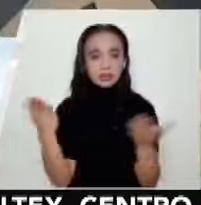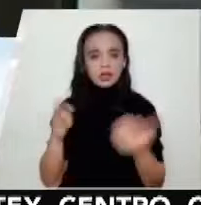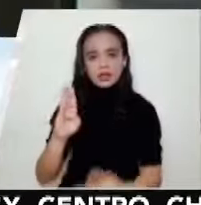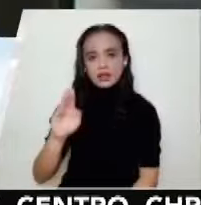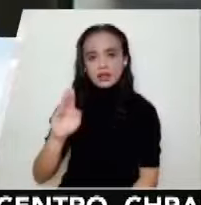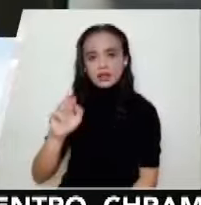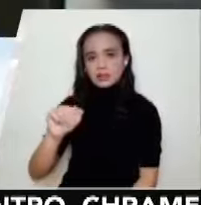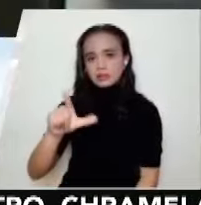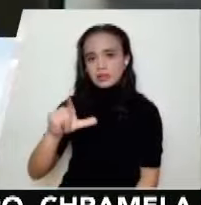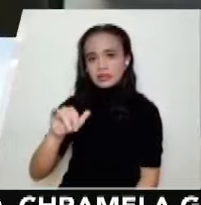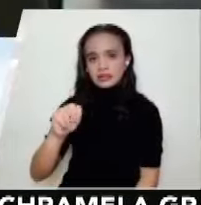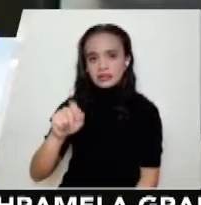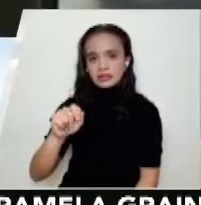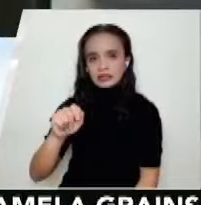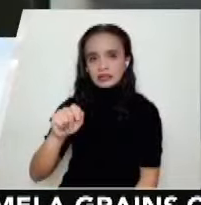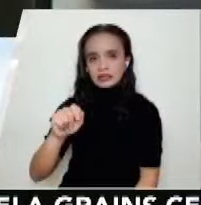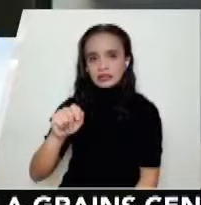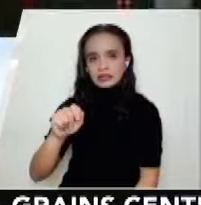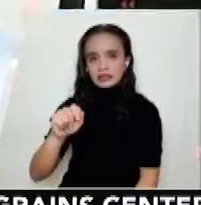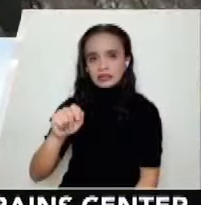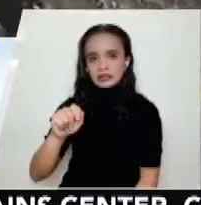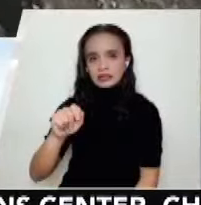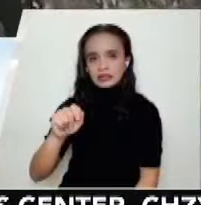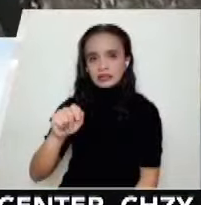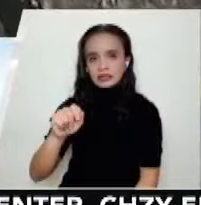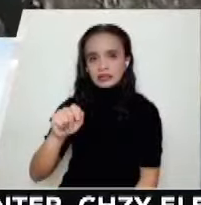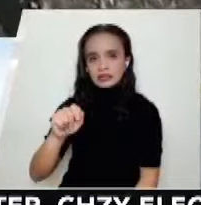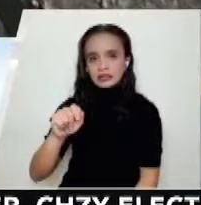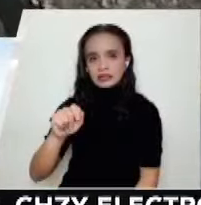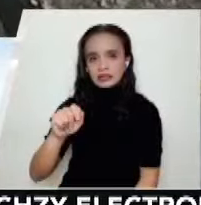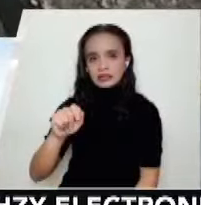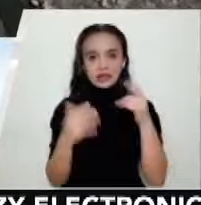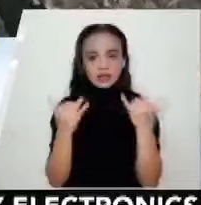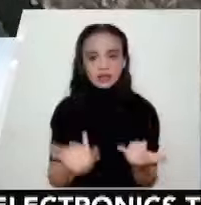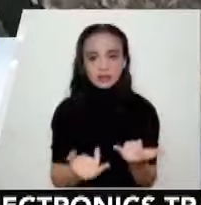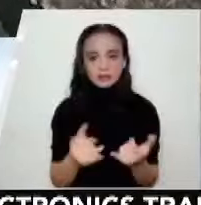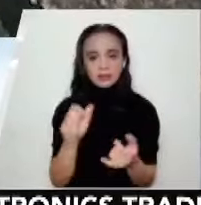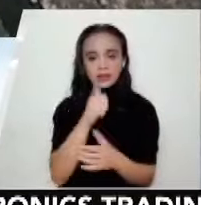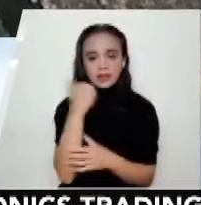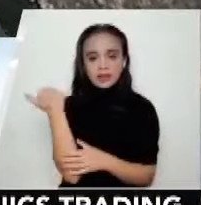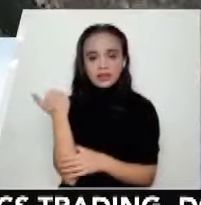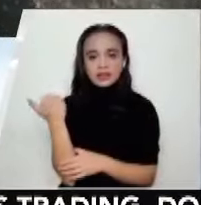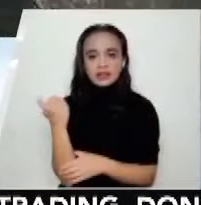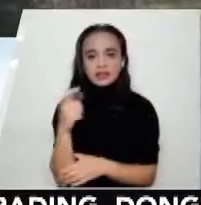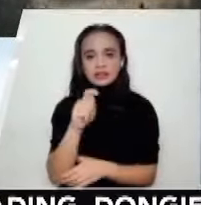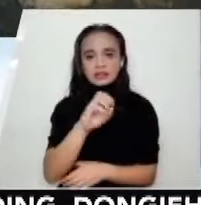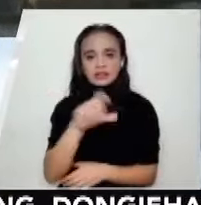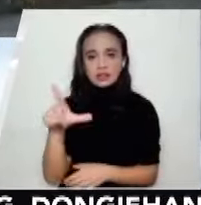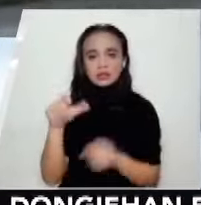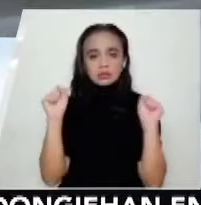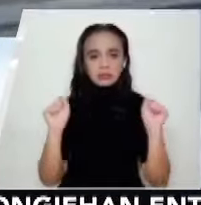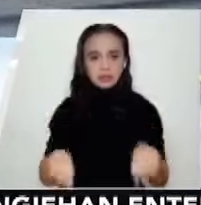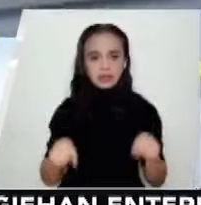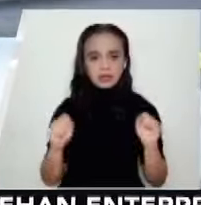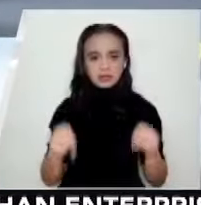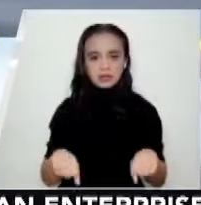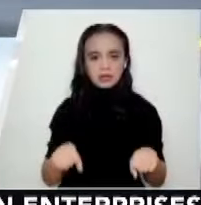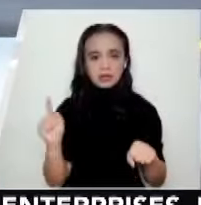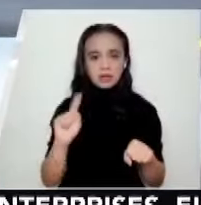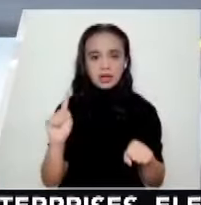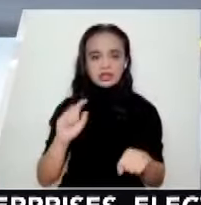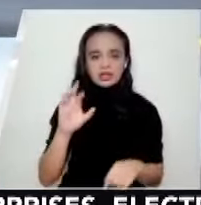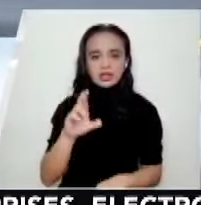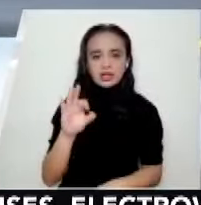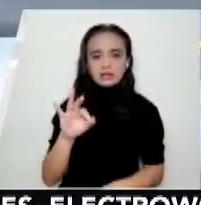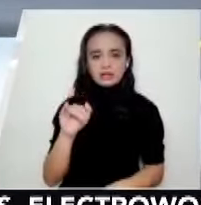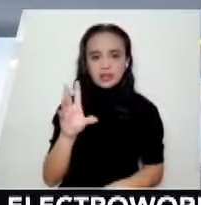tatlo, ginawa ng lima ang cash lane dito. Sa kanang bahagi ng Toll Plaza naman, pwedeng magpakabit ang RFID na